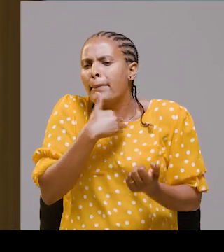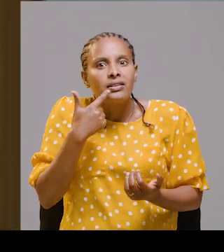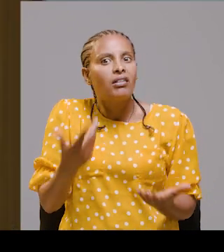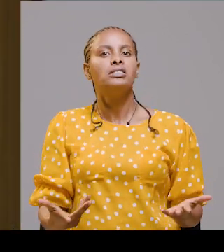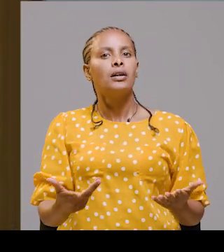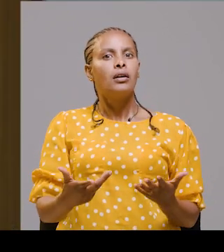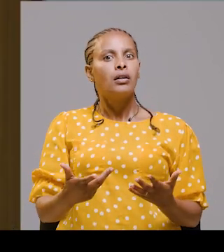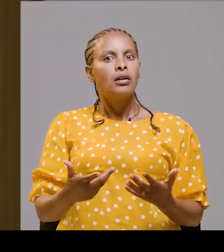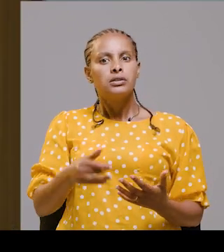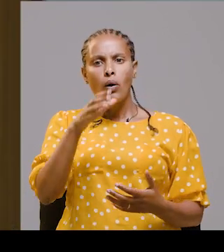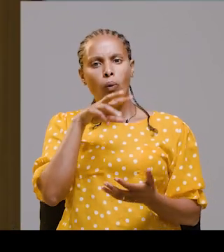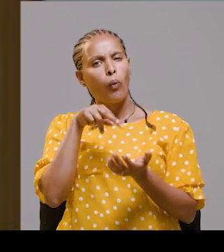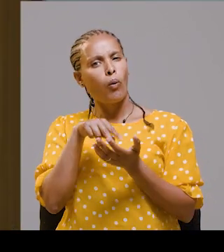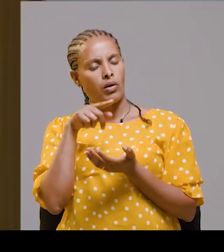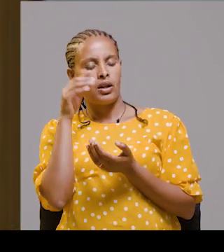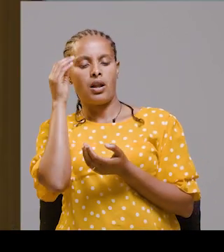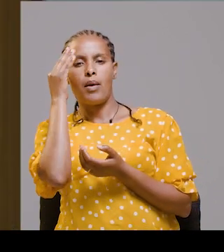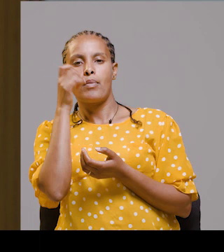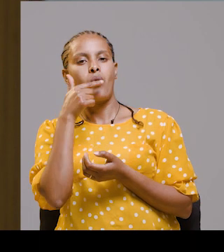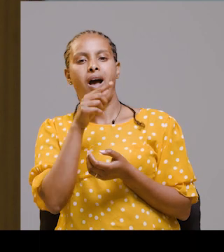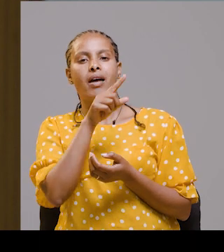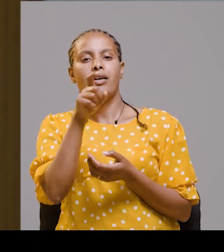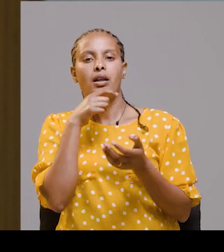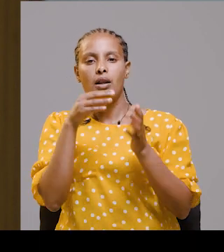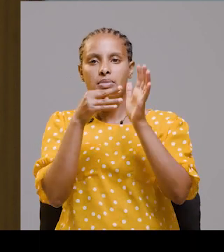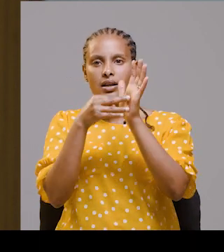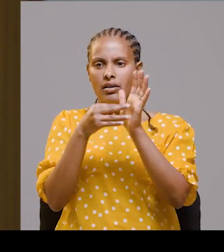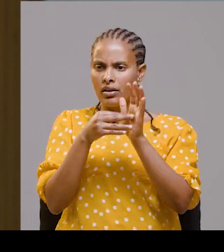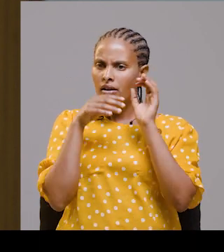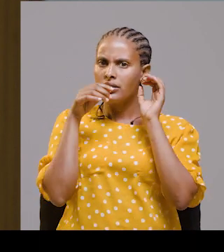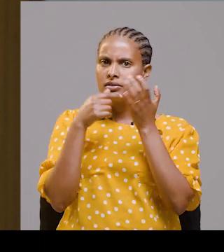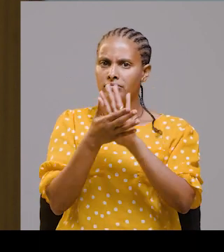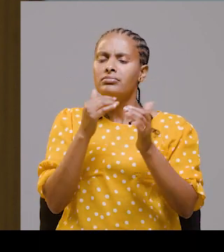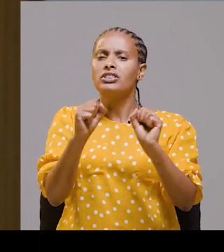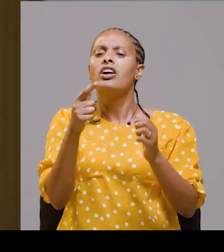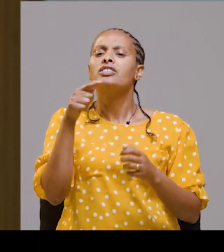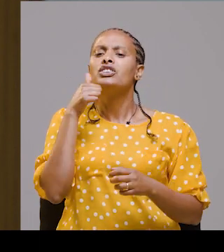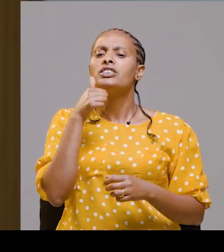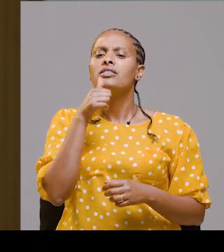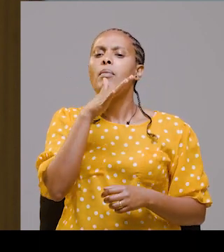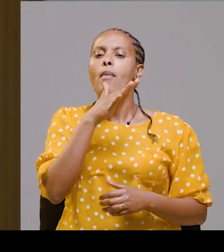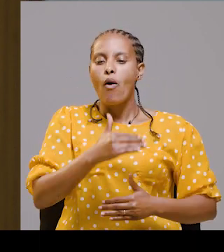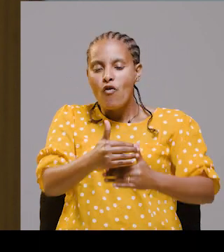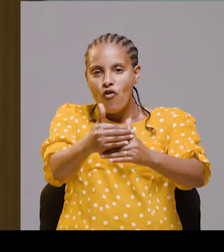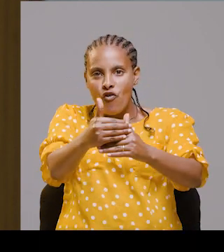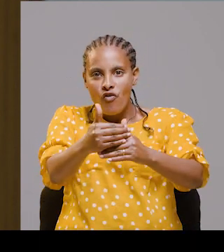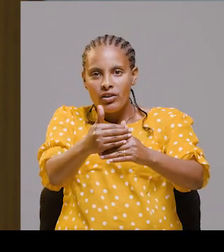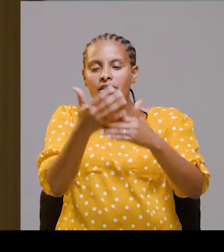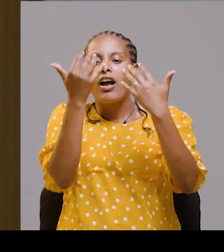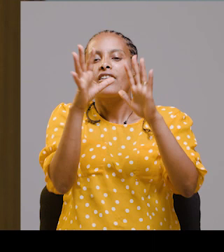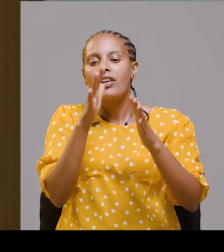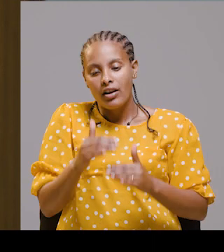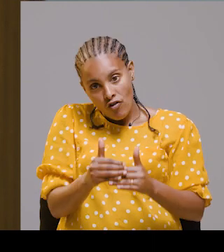ታደርጋለች ሰዎች ቆም ብለው ለምን ብለው አይጠይቁም ለምሳሌ is it possible ያቺ ልጅ ያርግዝና